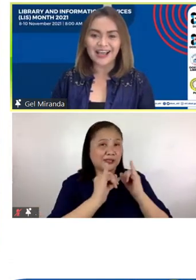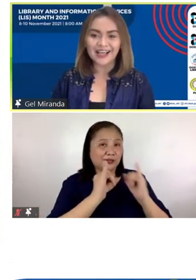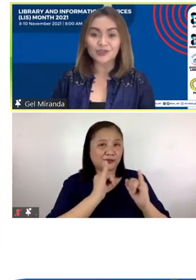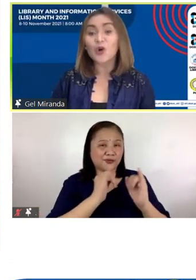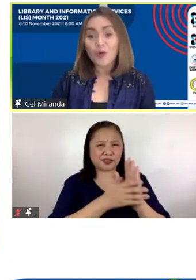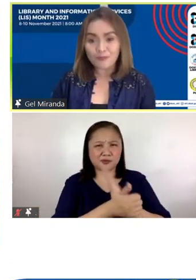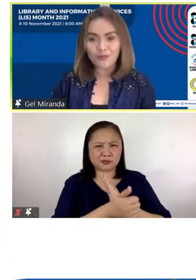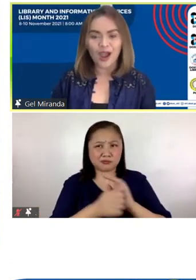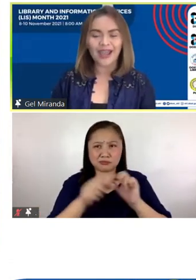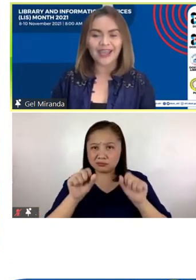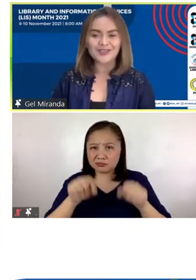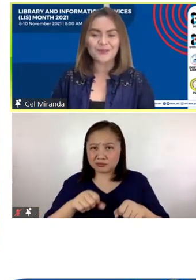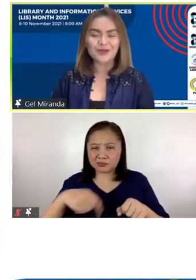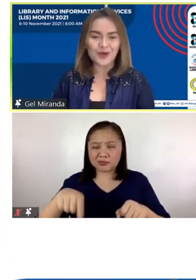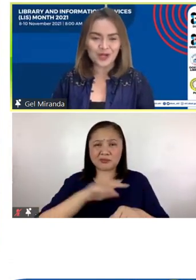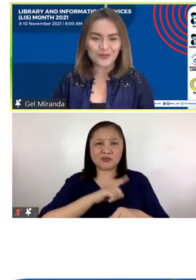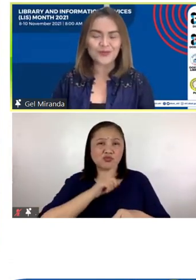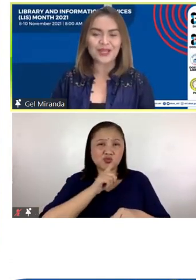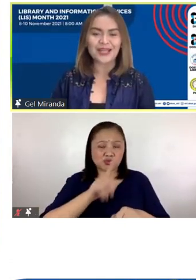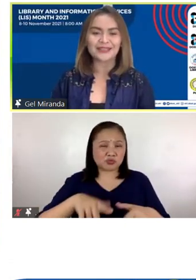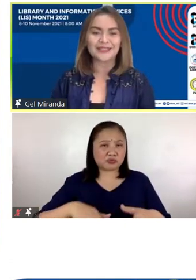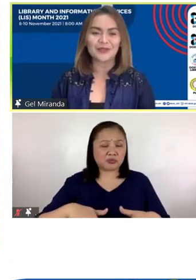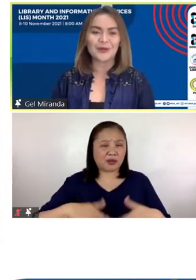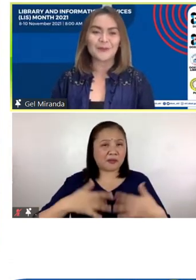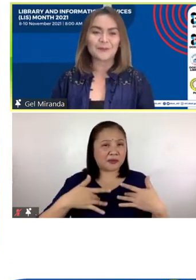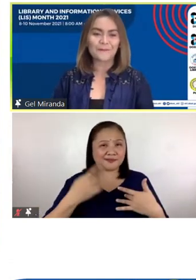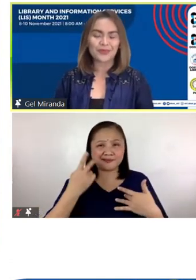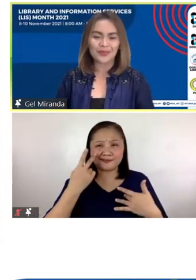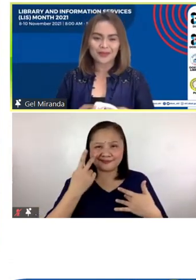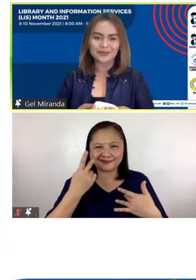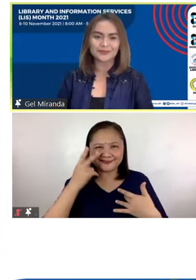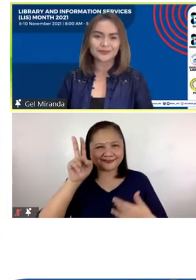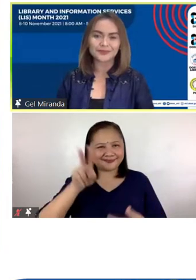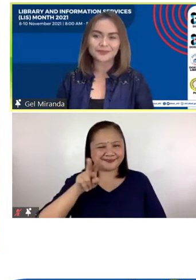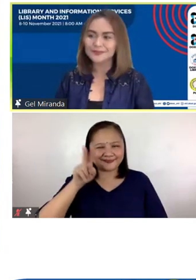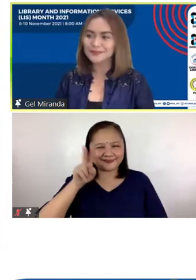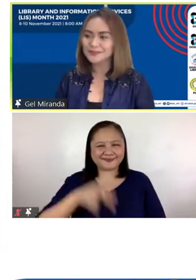sa totoong buhay. So panoorin po muna natin ito.